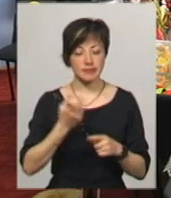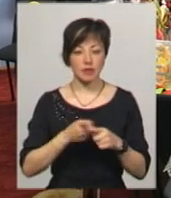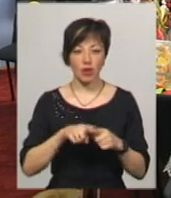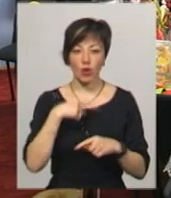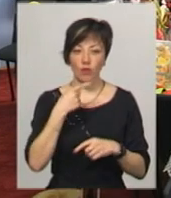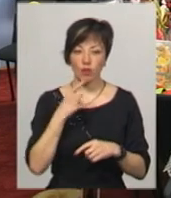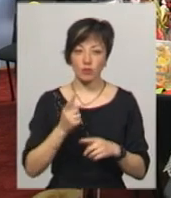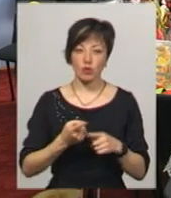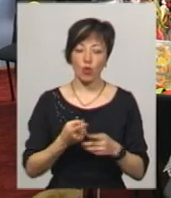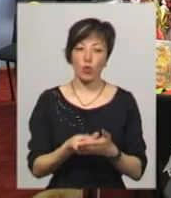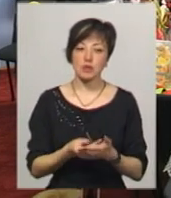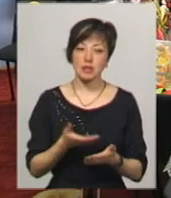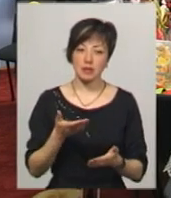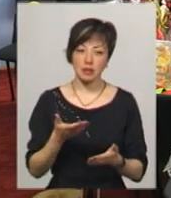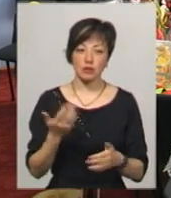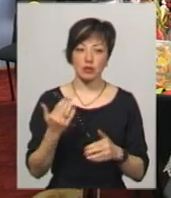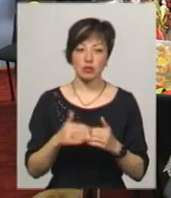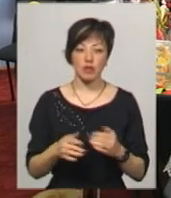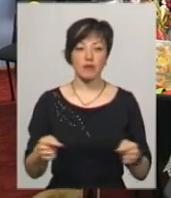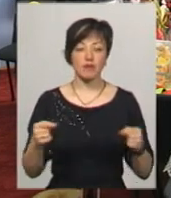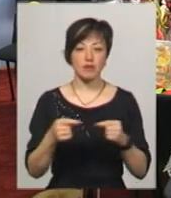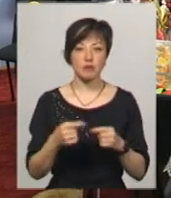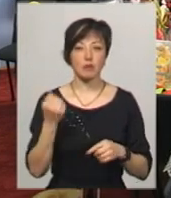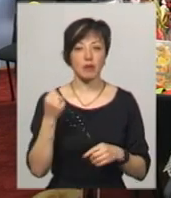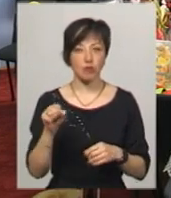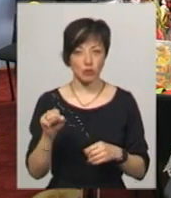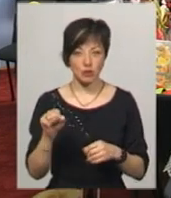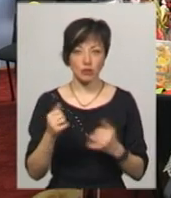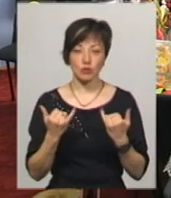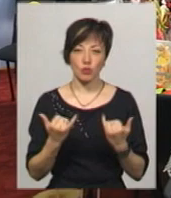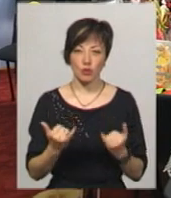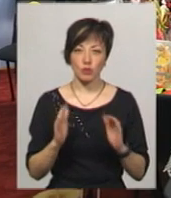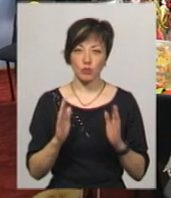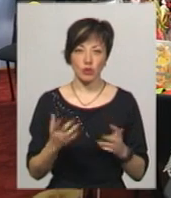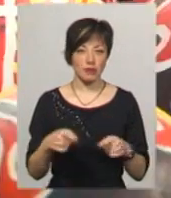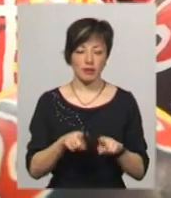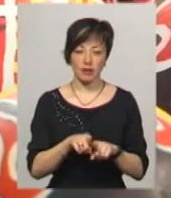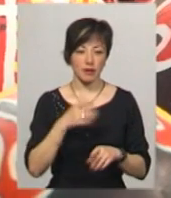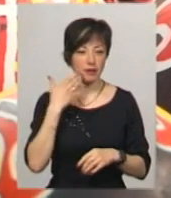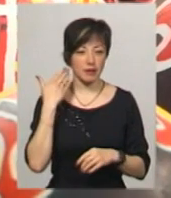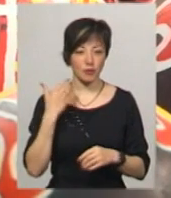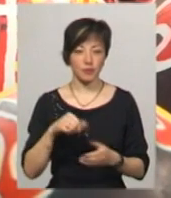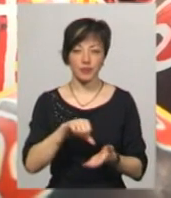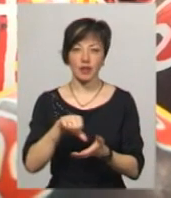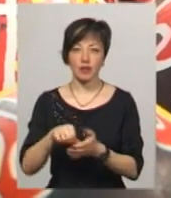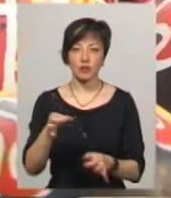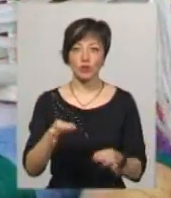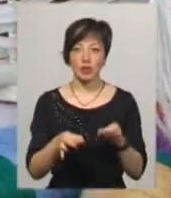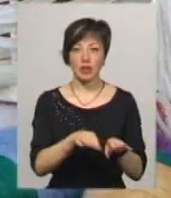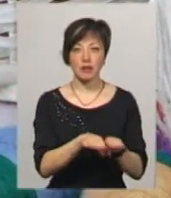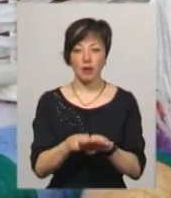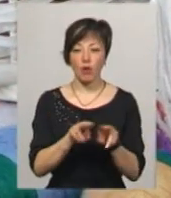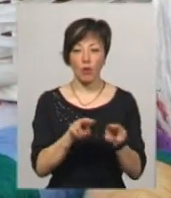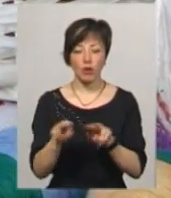говоримо, що оцінити вже і визначити переможця сьогодні буде не так легко. Члени журі ще на етапі